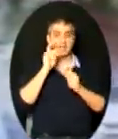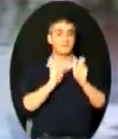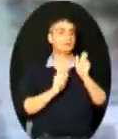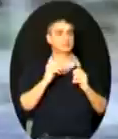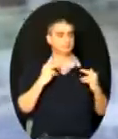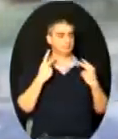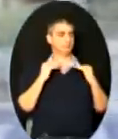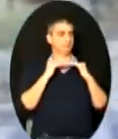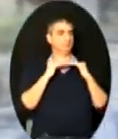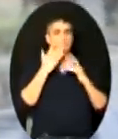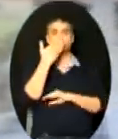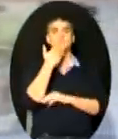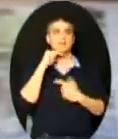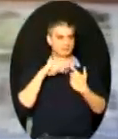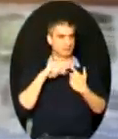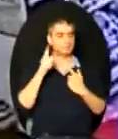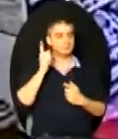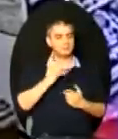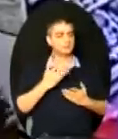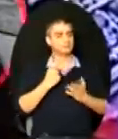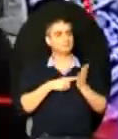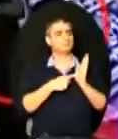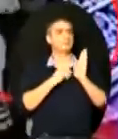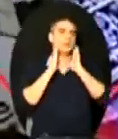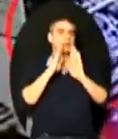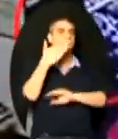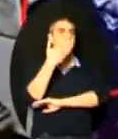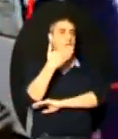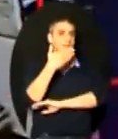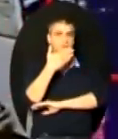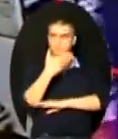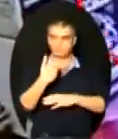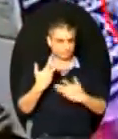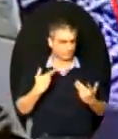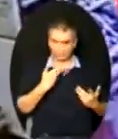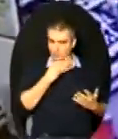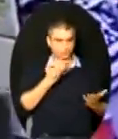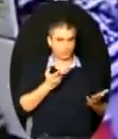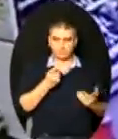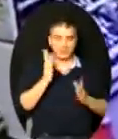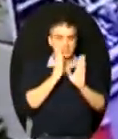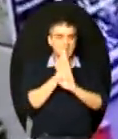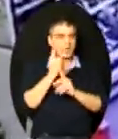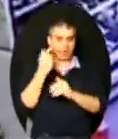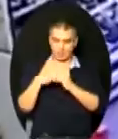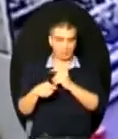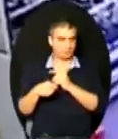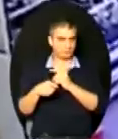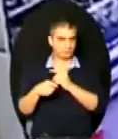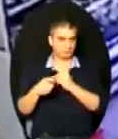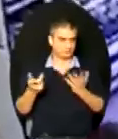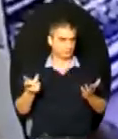אזרחים שווים במדינת ישראל, שהם צריכים גם להציג נאמנות למדינה. אין בכלל שאלה שאנחנו רואים שהטרור האחרון,